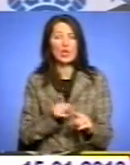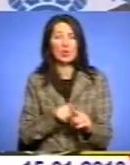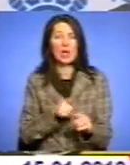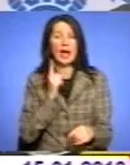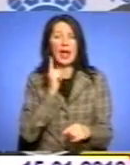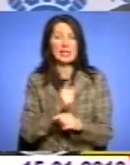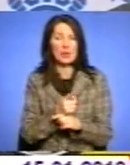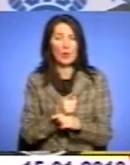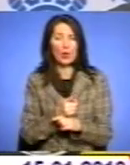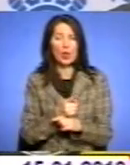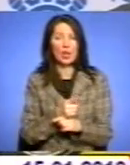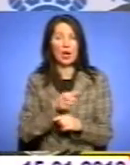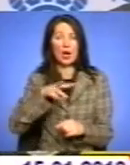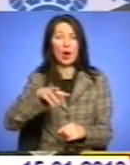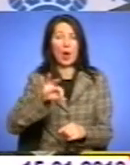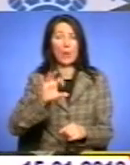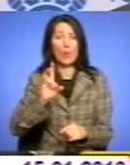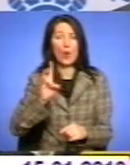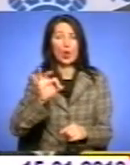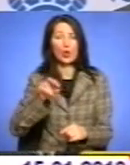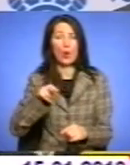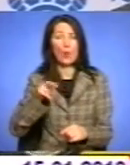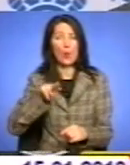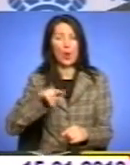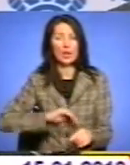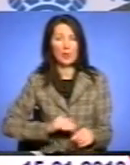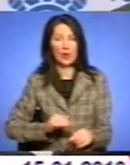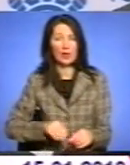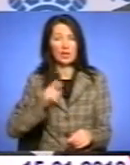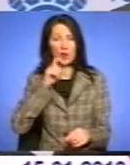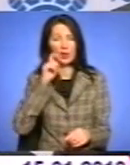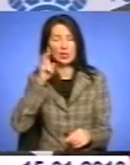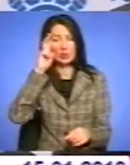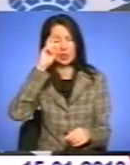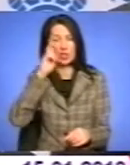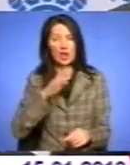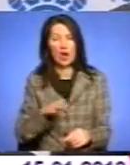заборону монополії, приватної монополії української держави. Далі ми про